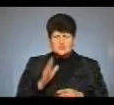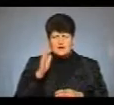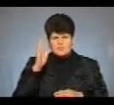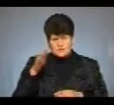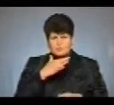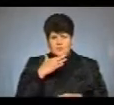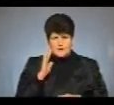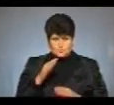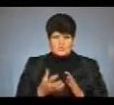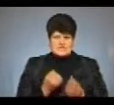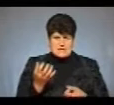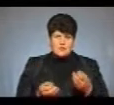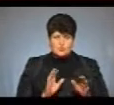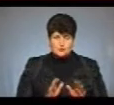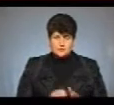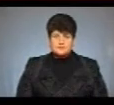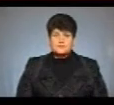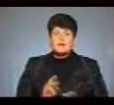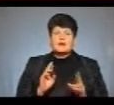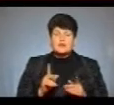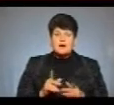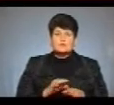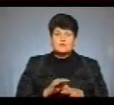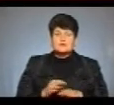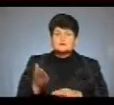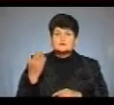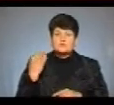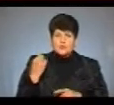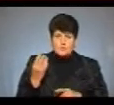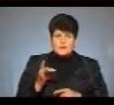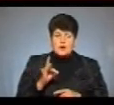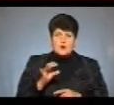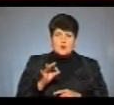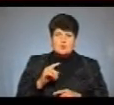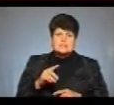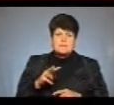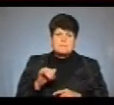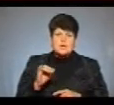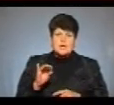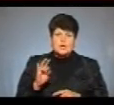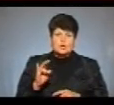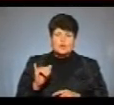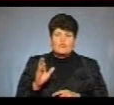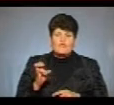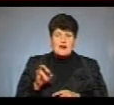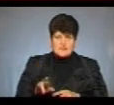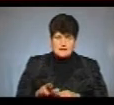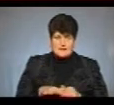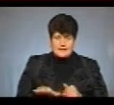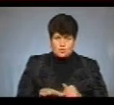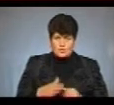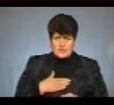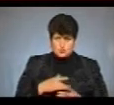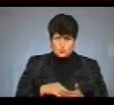знахідок. Як проводилось тоді розмінування території нашого міста? Ну, розмінування, скажімо